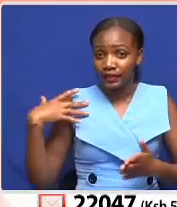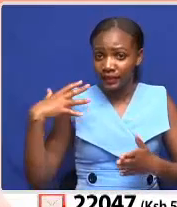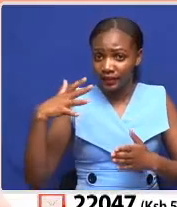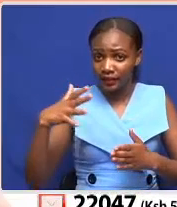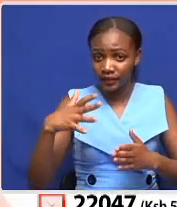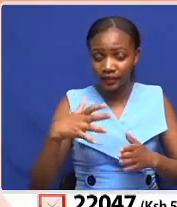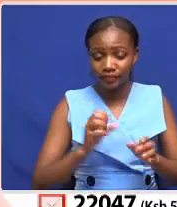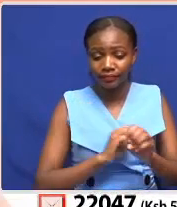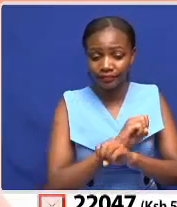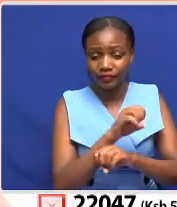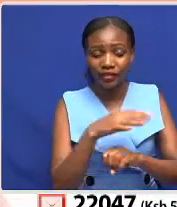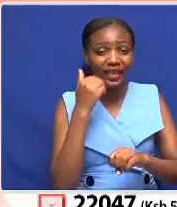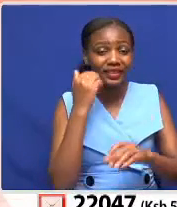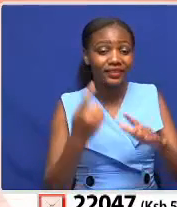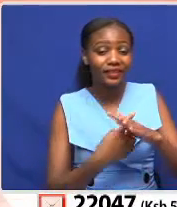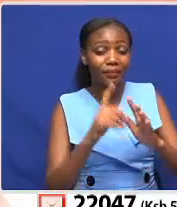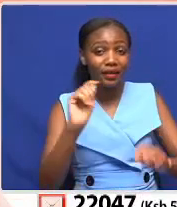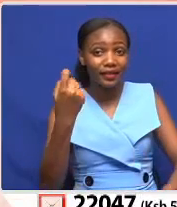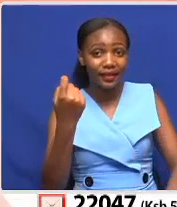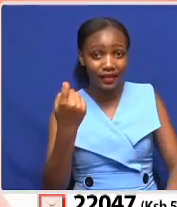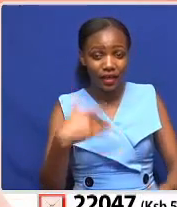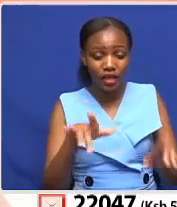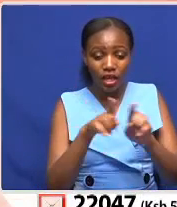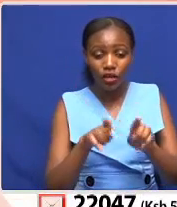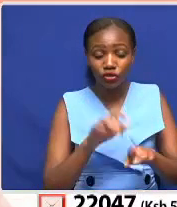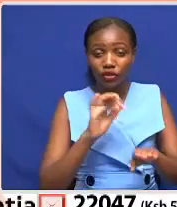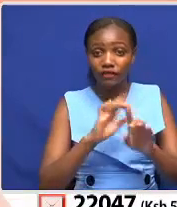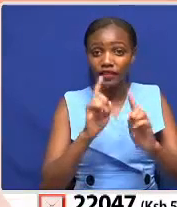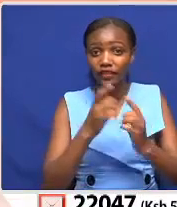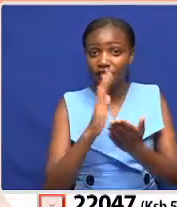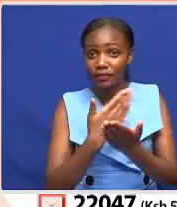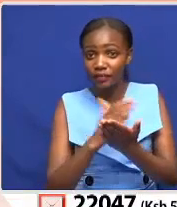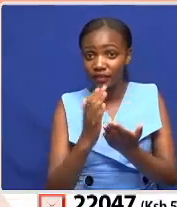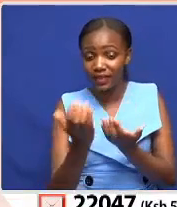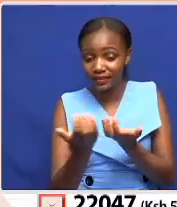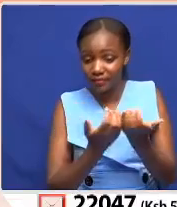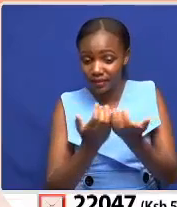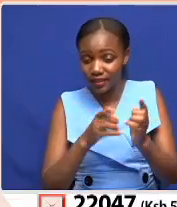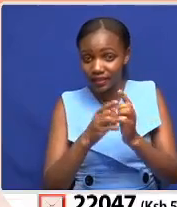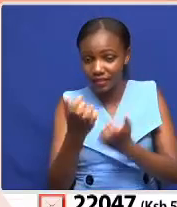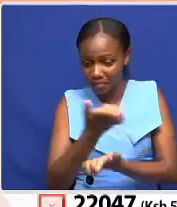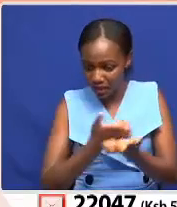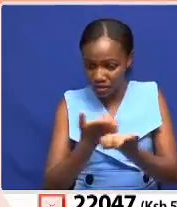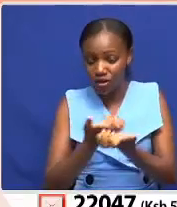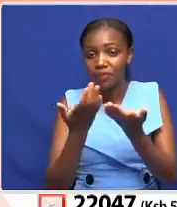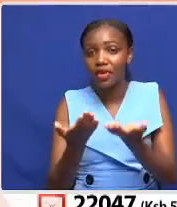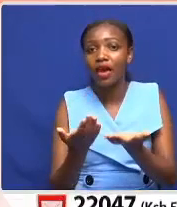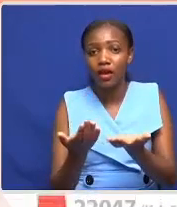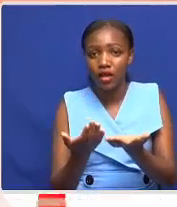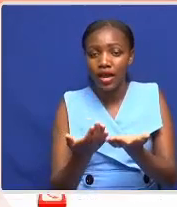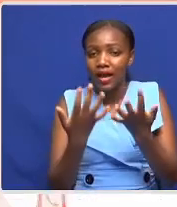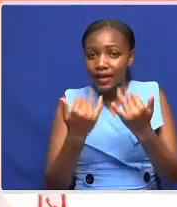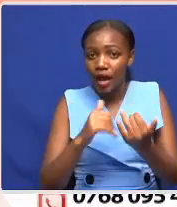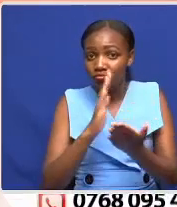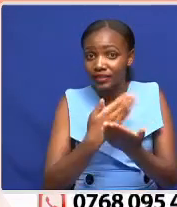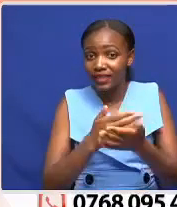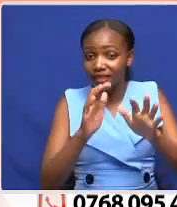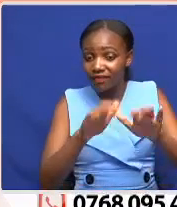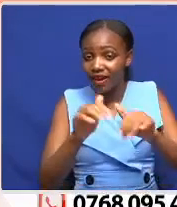kuzuka kwa mchamko wa virusi vya corona na kuathiri sekta ya biashara na uchumi wa taifa kufifia, sekta ya